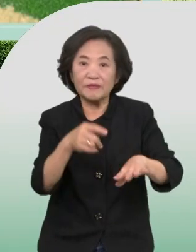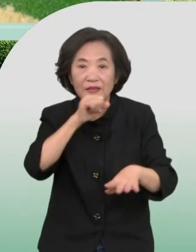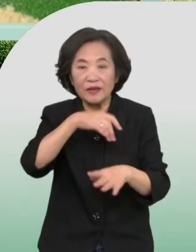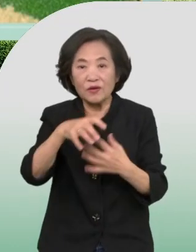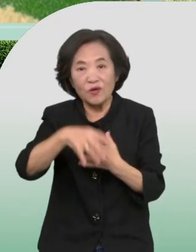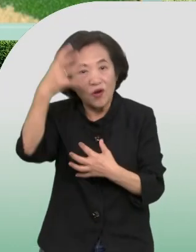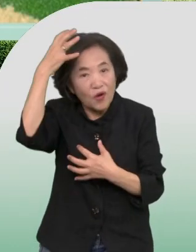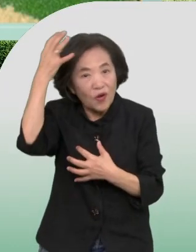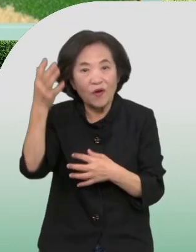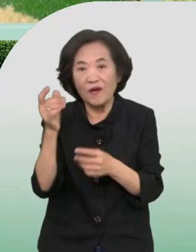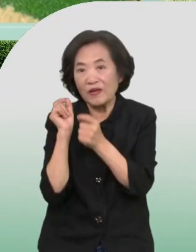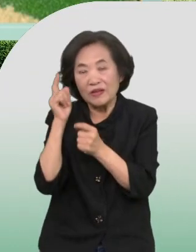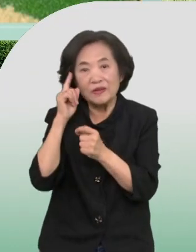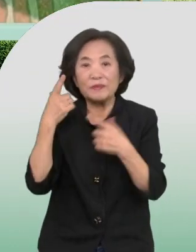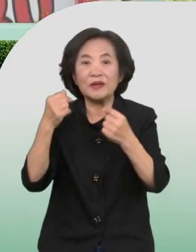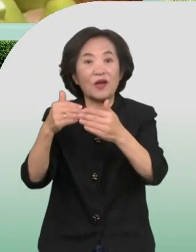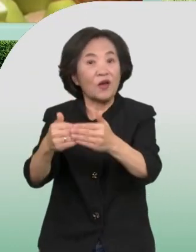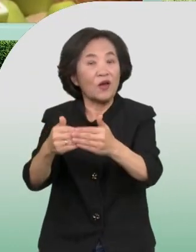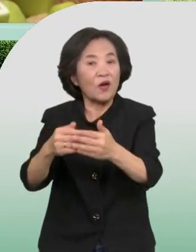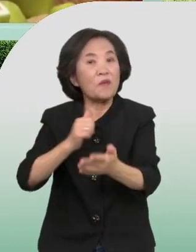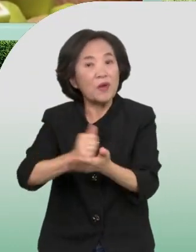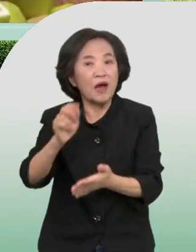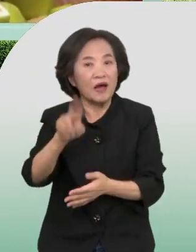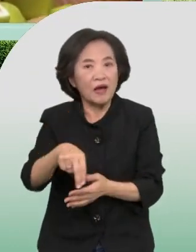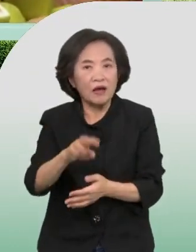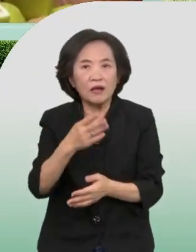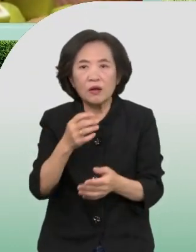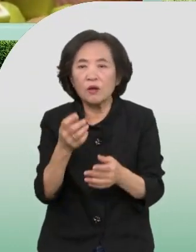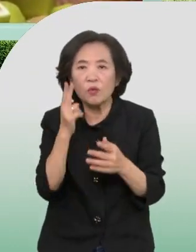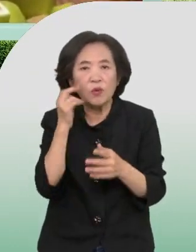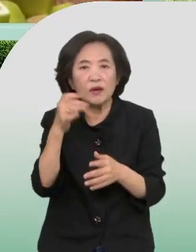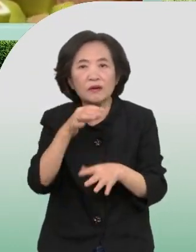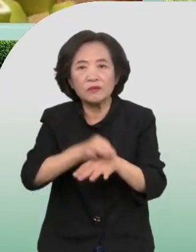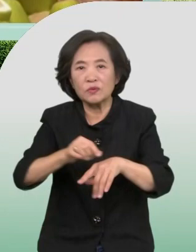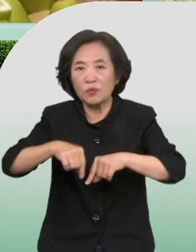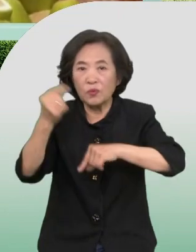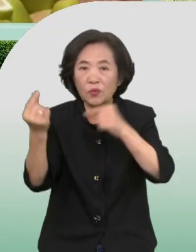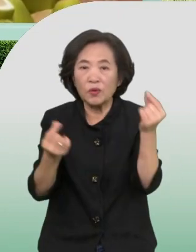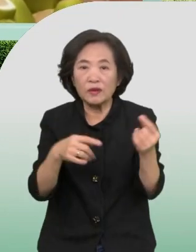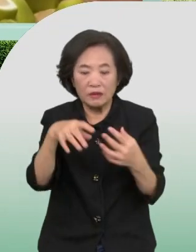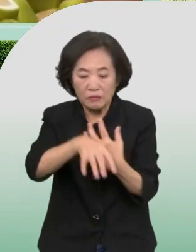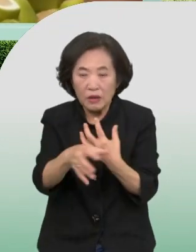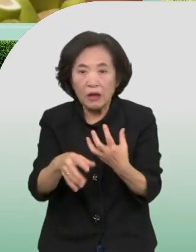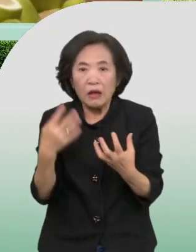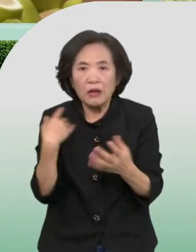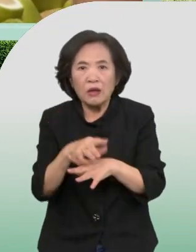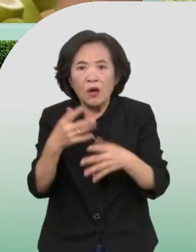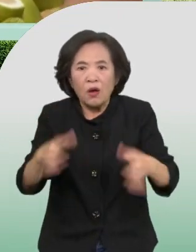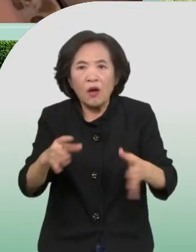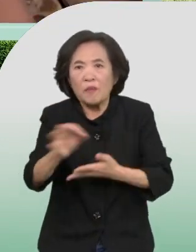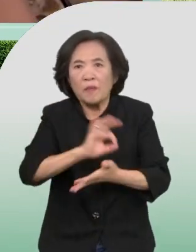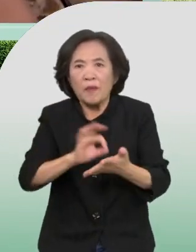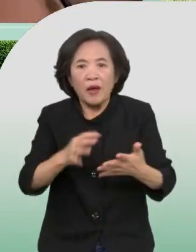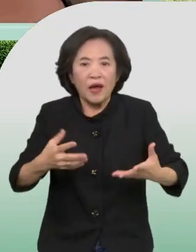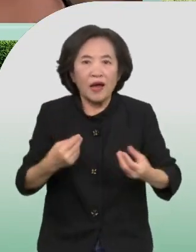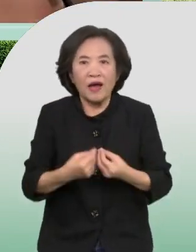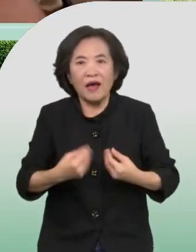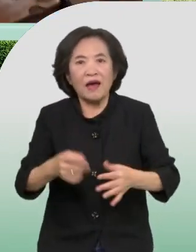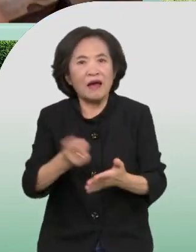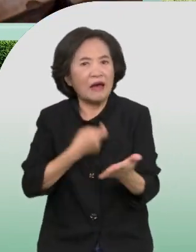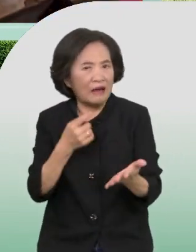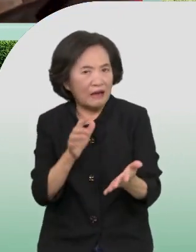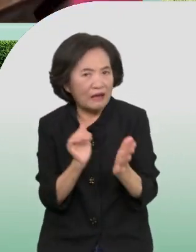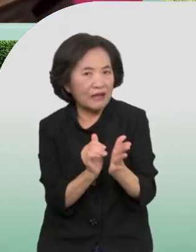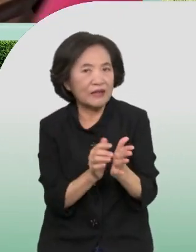台湾云担忧前一波的扩天昨天买到中国去，不过发电水米云担忧目前已经买到不大买的。今年